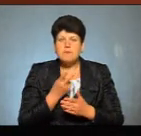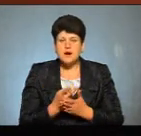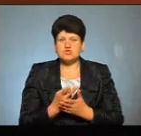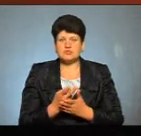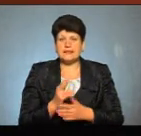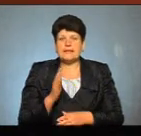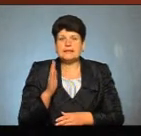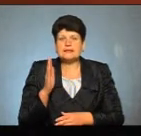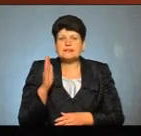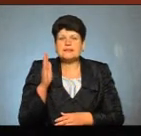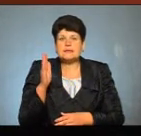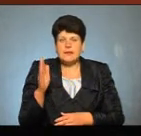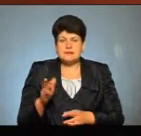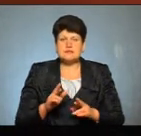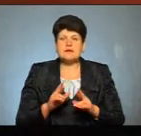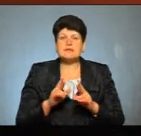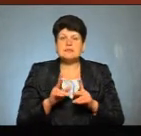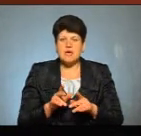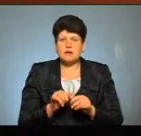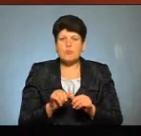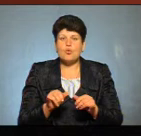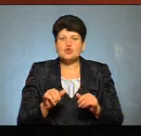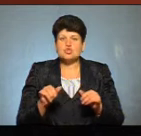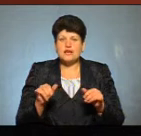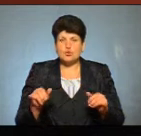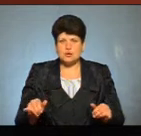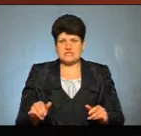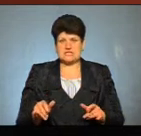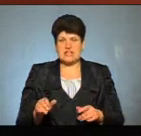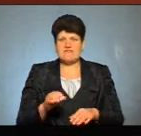тенденції, як поширюється вірус по області?